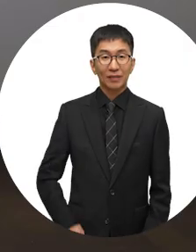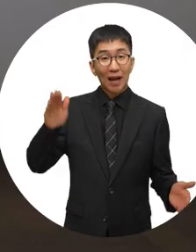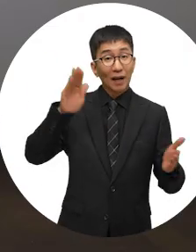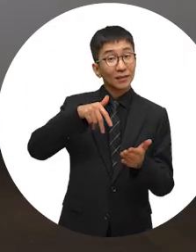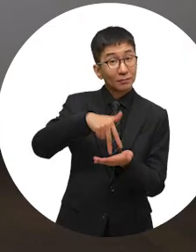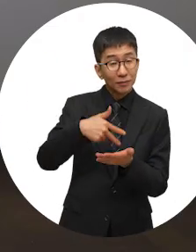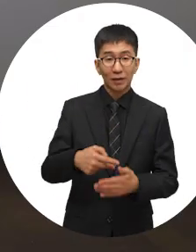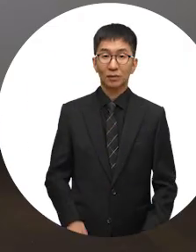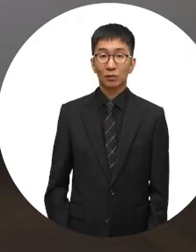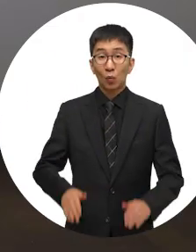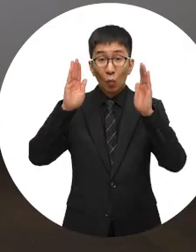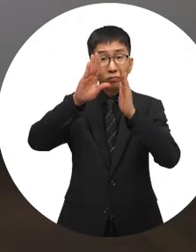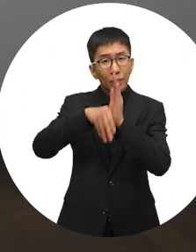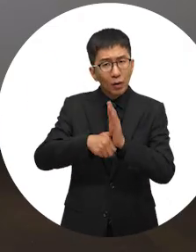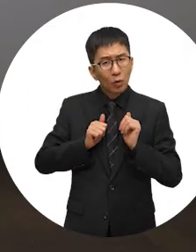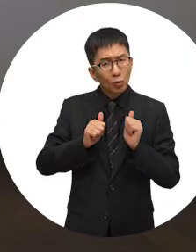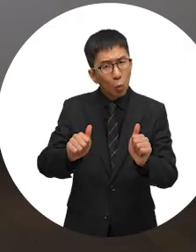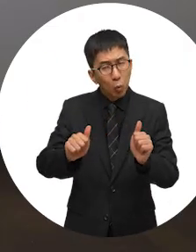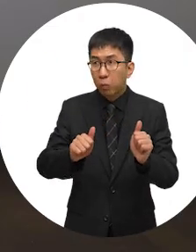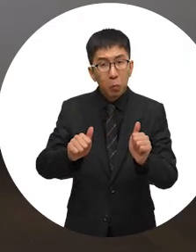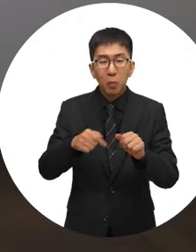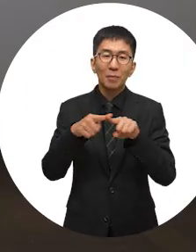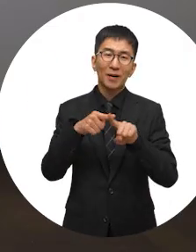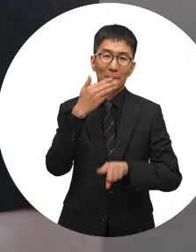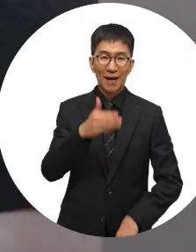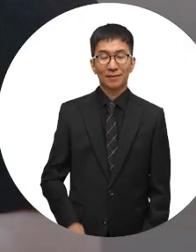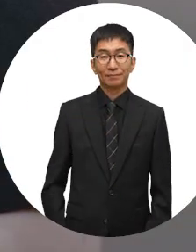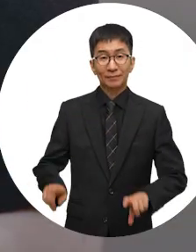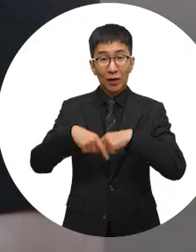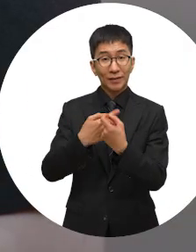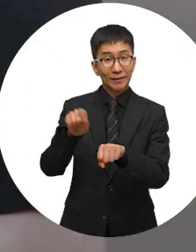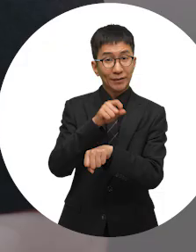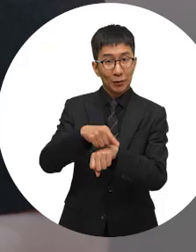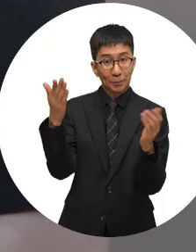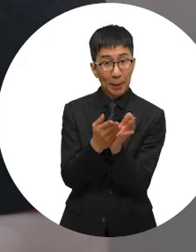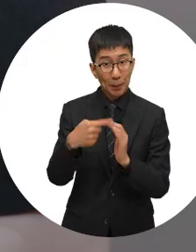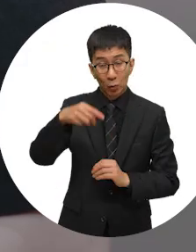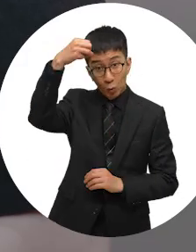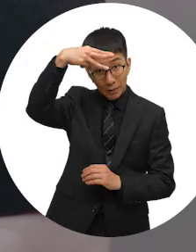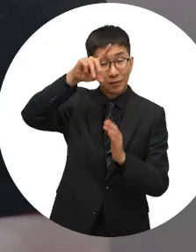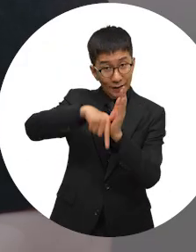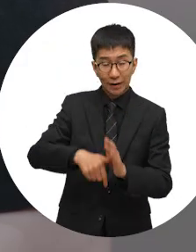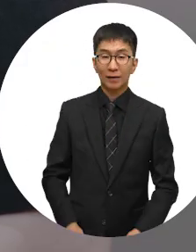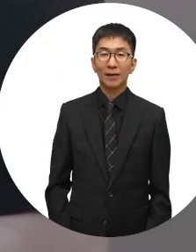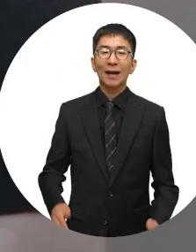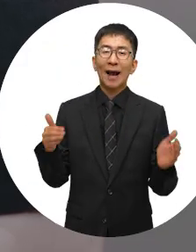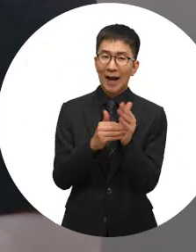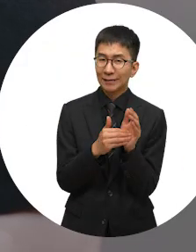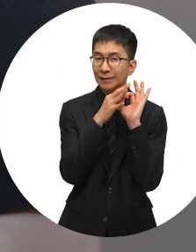학업과 관련된 구체적인 탐구 과정을 정성평가하게 됩니다. 계열 적합성은 수험생들이 고교 3년 동안